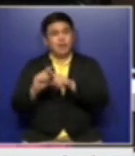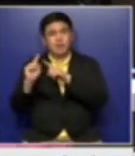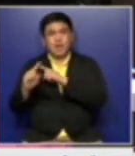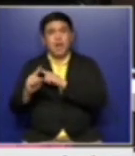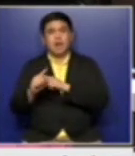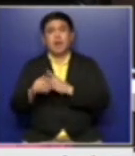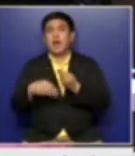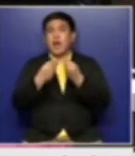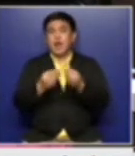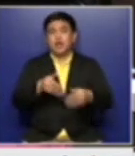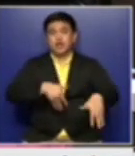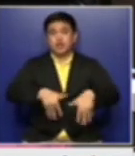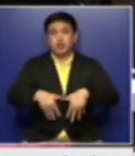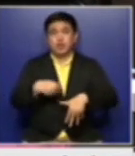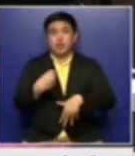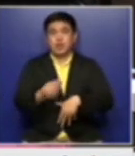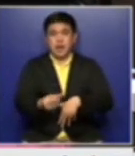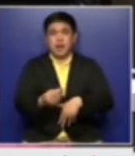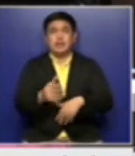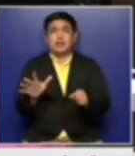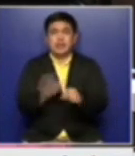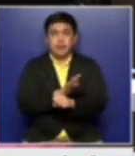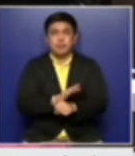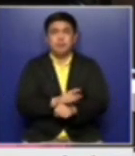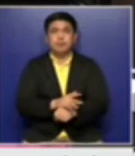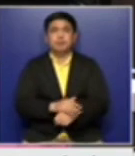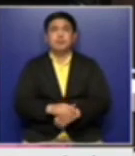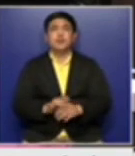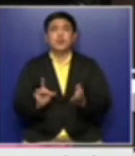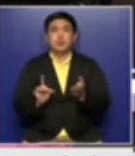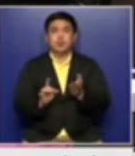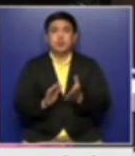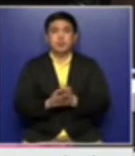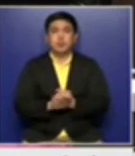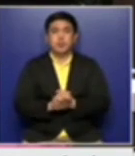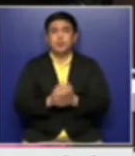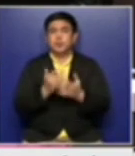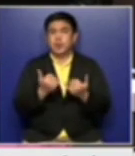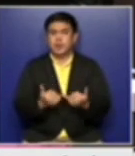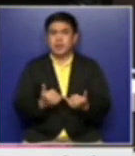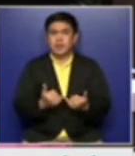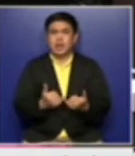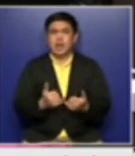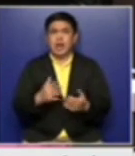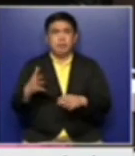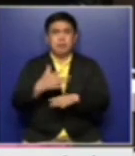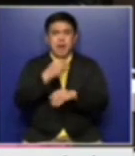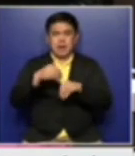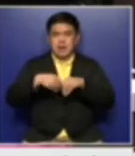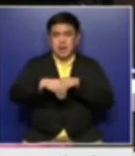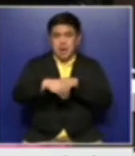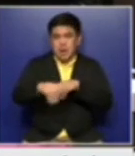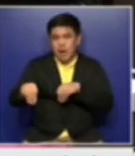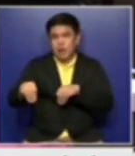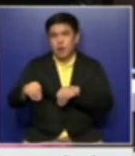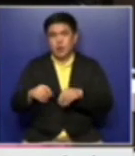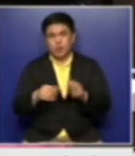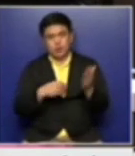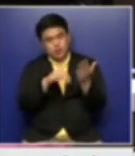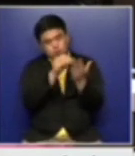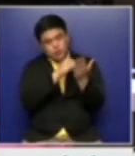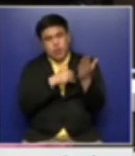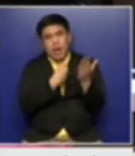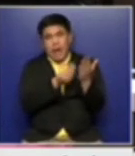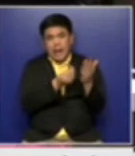ารณะแก่ประชาชนได้อย่างดีมีประสิทธิภาพนี่คือการกระจายอำนาจและไ